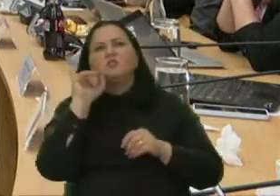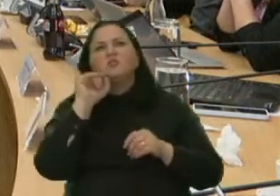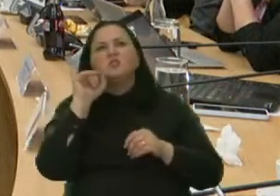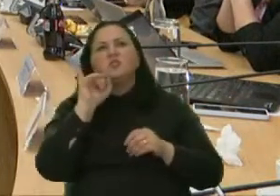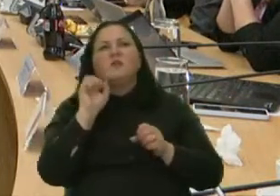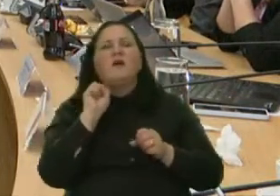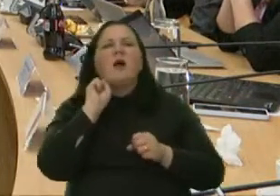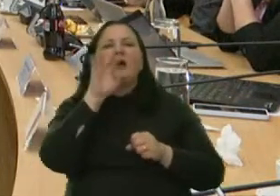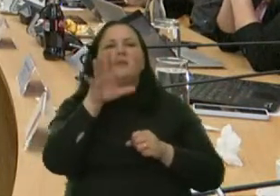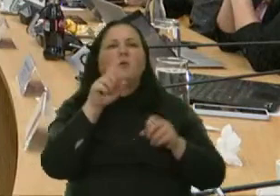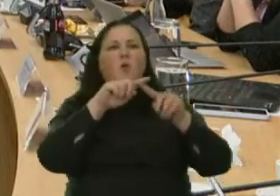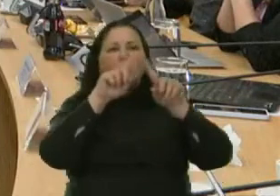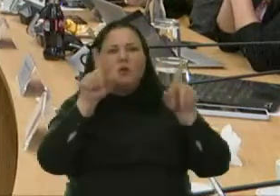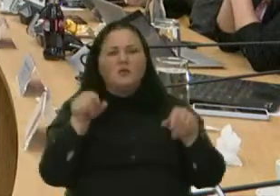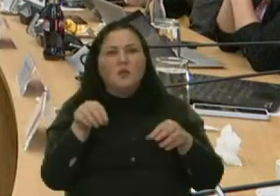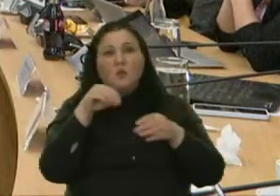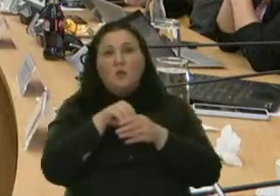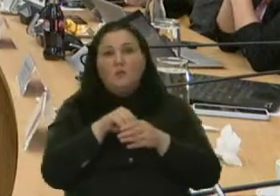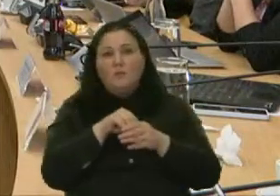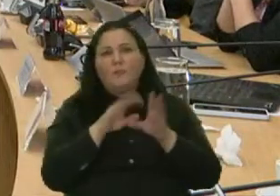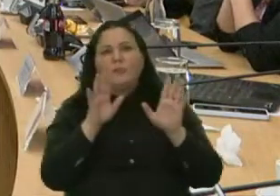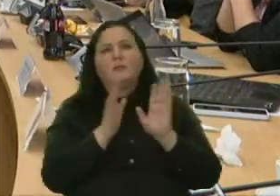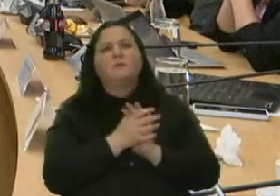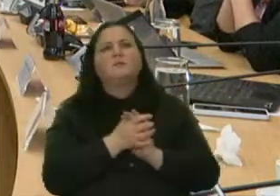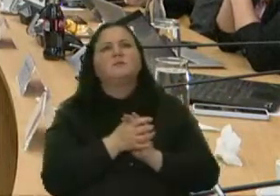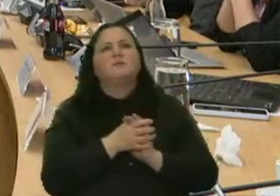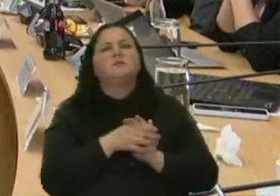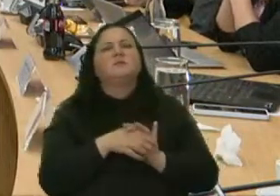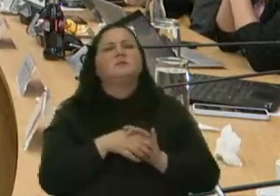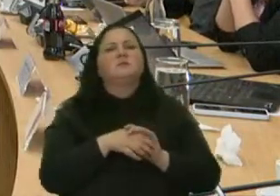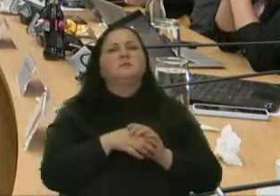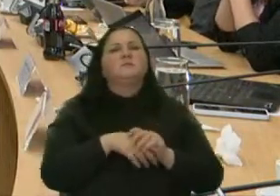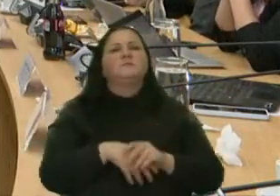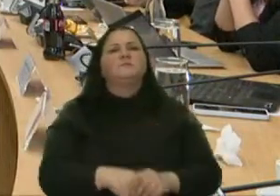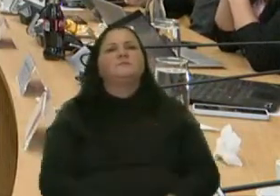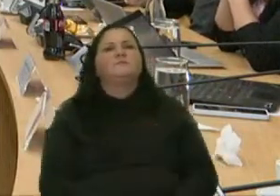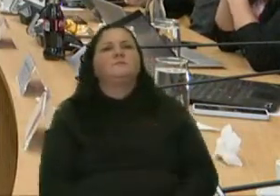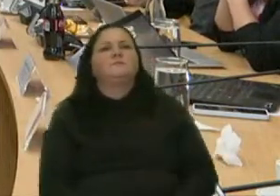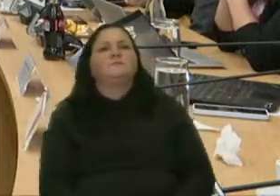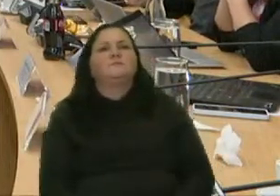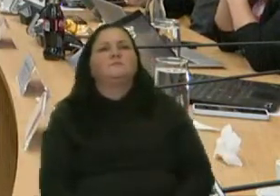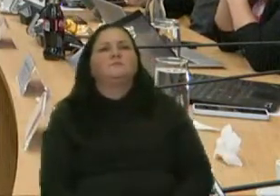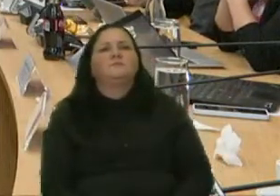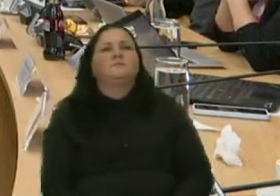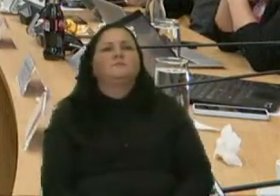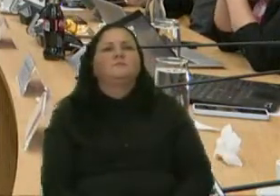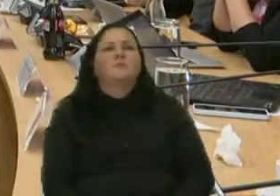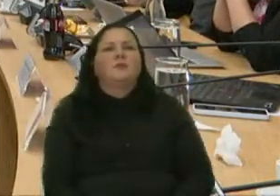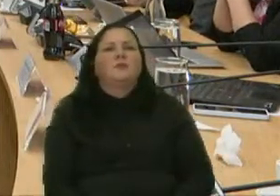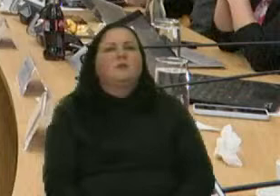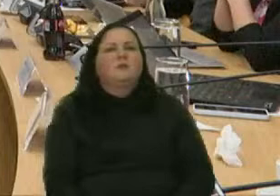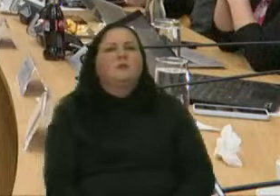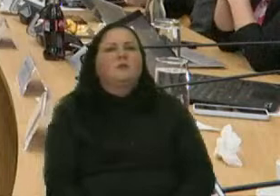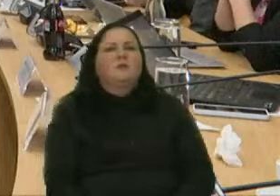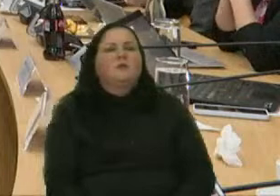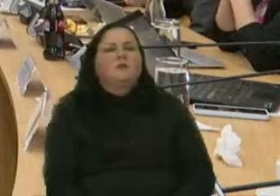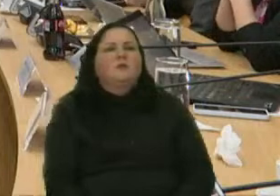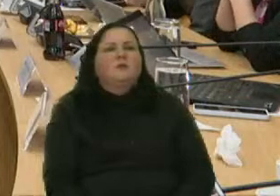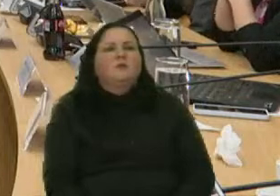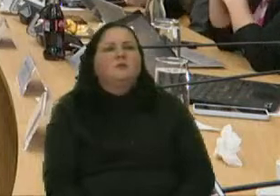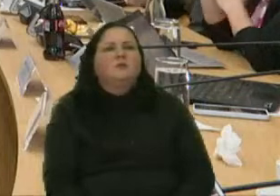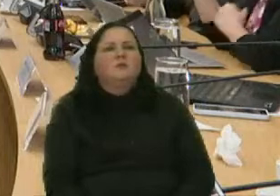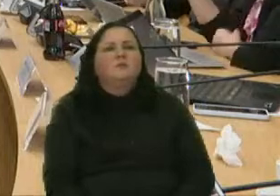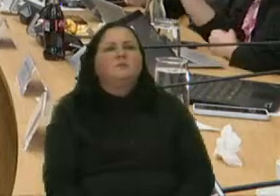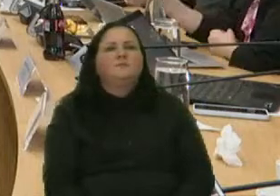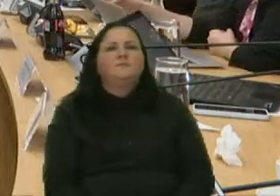hârtie cu conținutul ăsta uitați o dacă nu până la proba contrară vă consider mincinoasă Mulțumesc cred că mai dorea